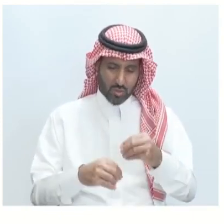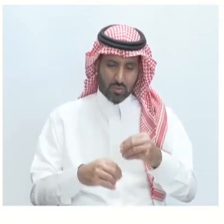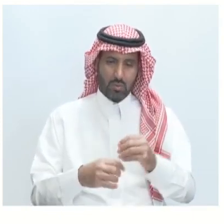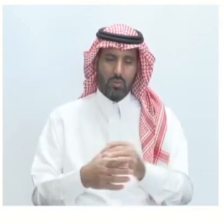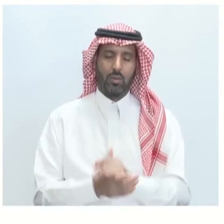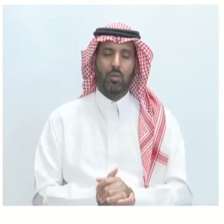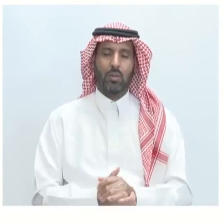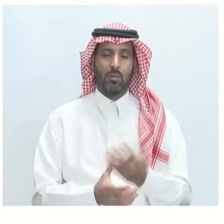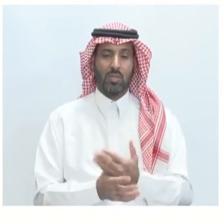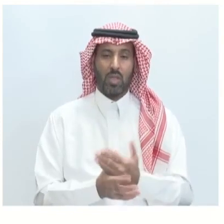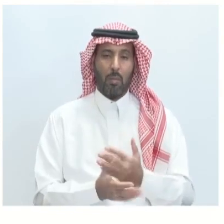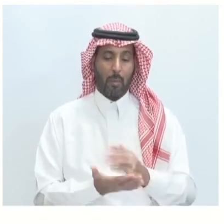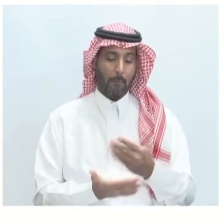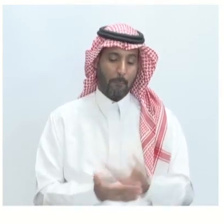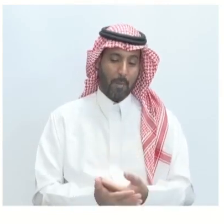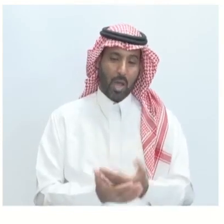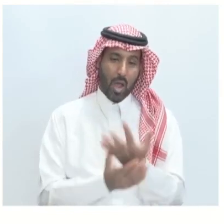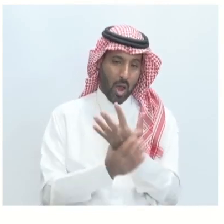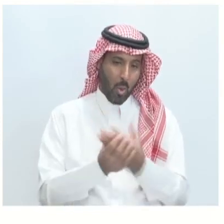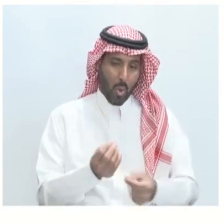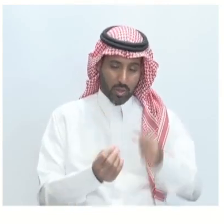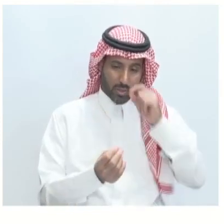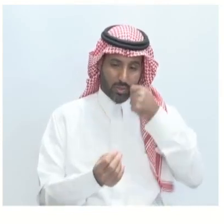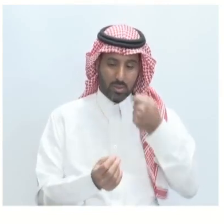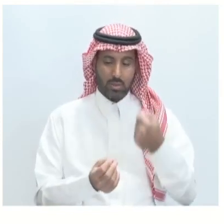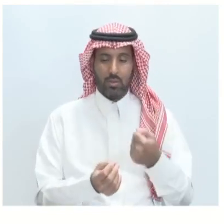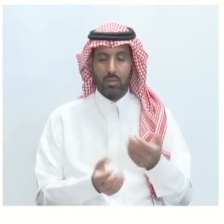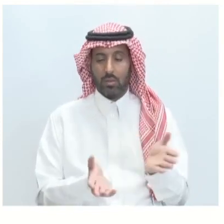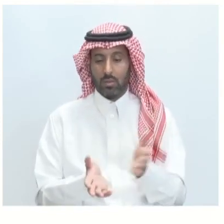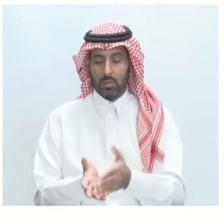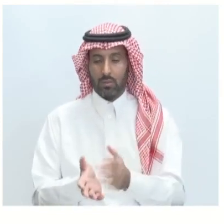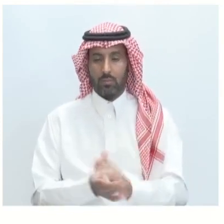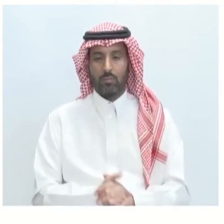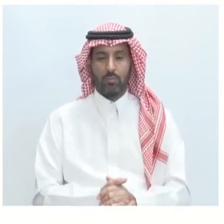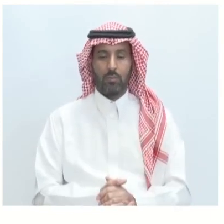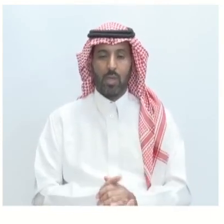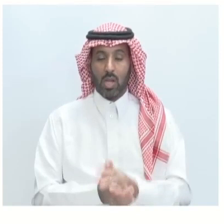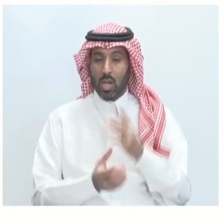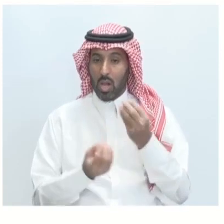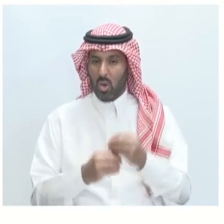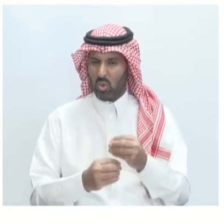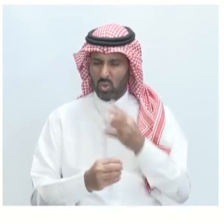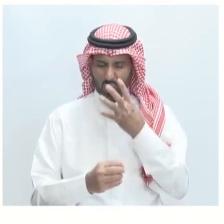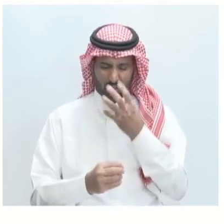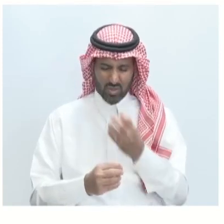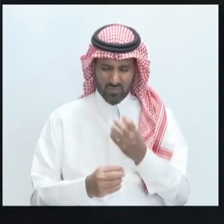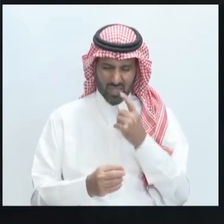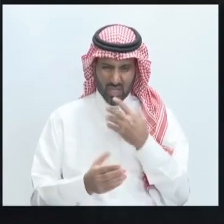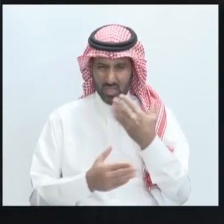الذي اصابها نتيجه لفقد ابنها ف الحزن او